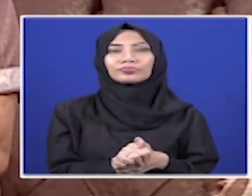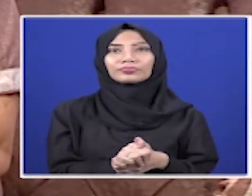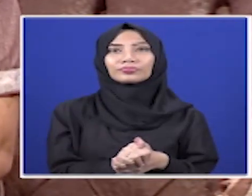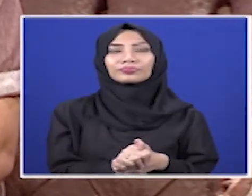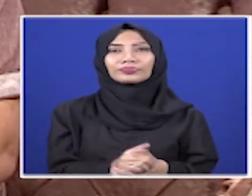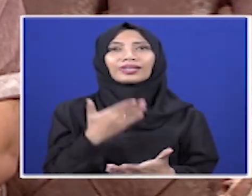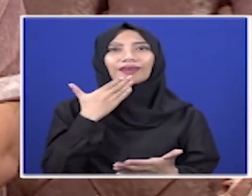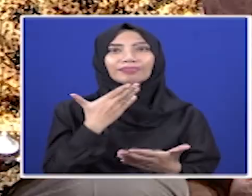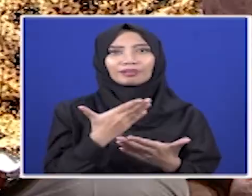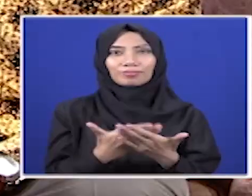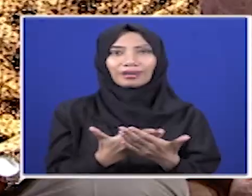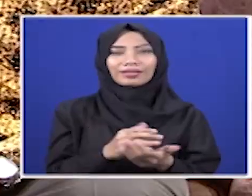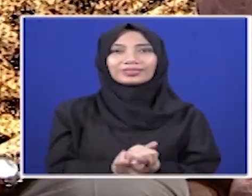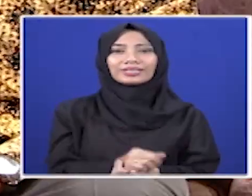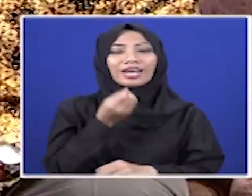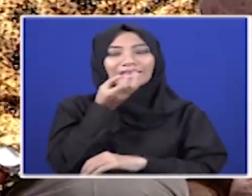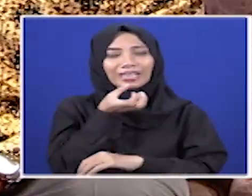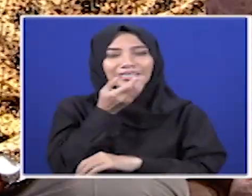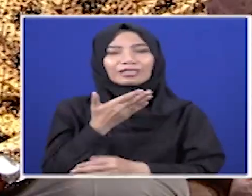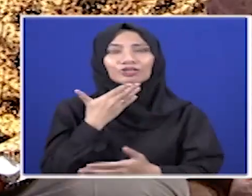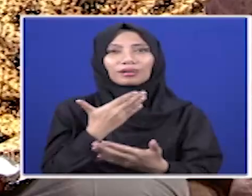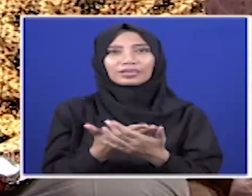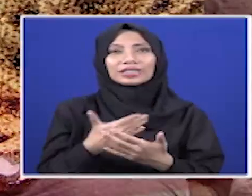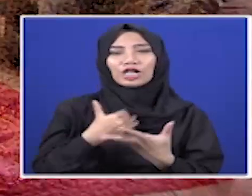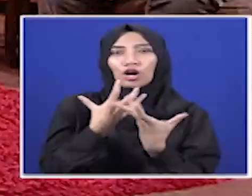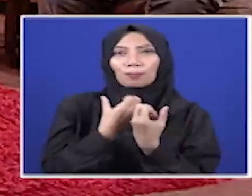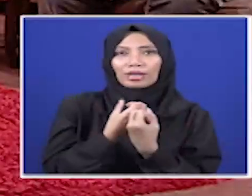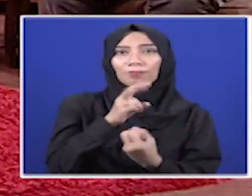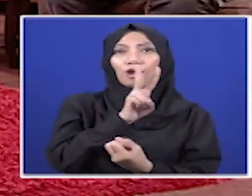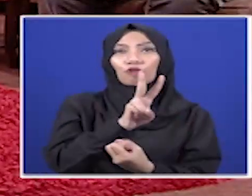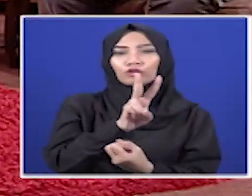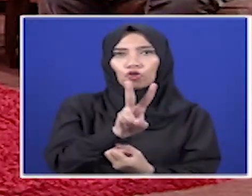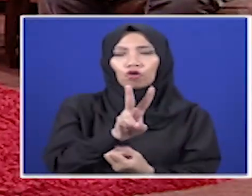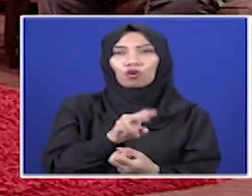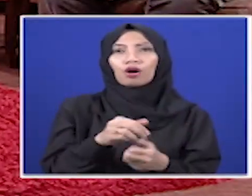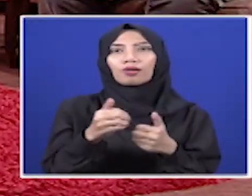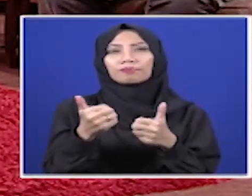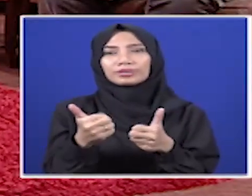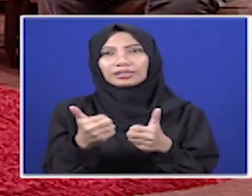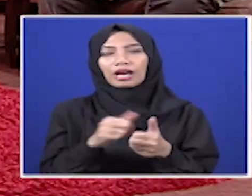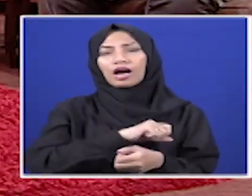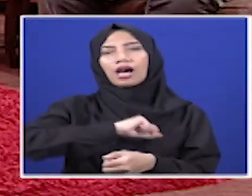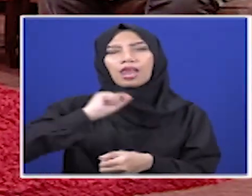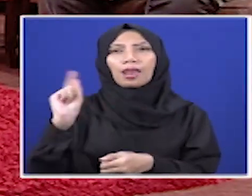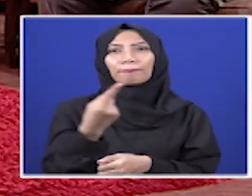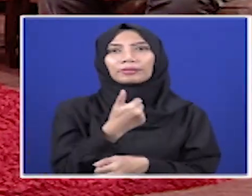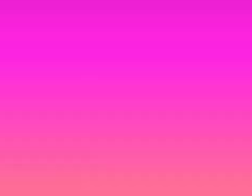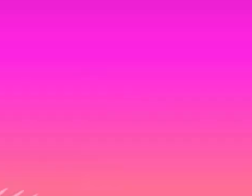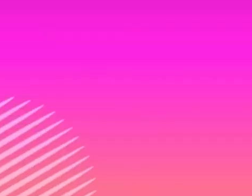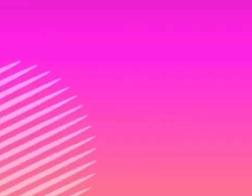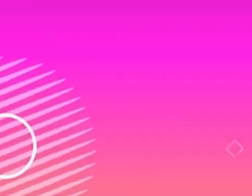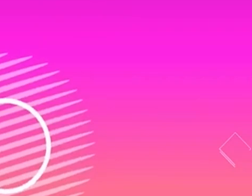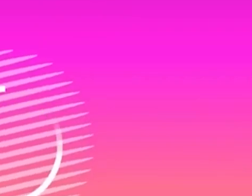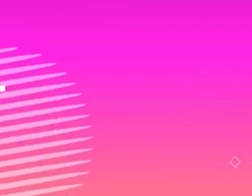terima kasih atas semuanya sama-sama dia Bisa menjalankan diamalkan sehingga kedua permintaan